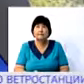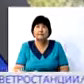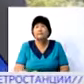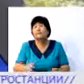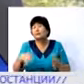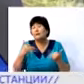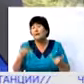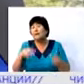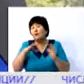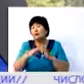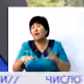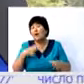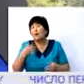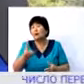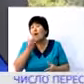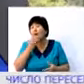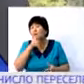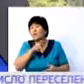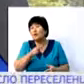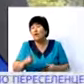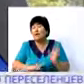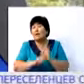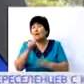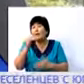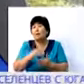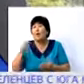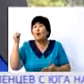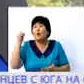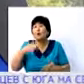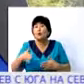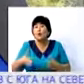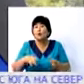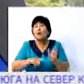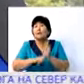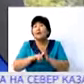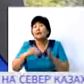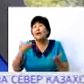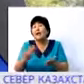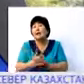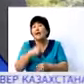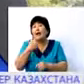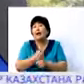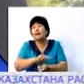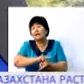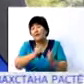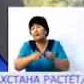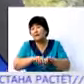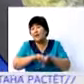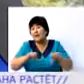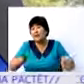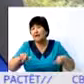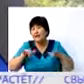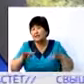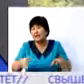На сегодня в ходе подготовки к отопительному сезону в рамках программы «Нурлыжол» ведется модернизация основных магистральных и внутриквартальных